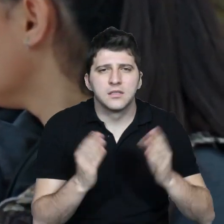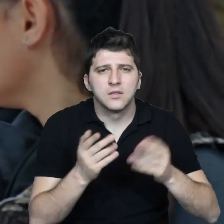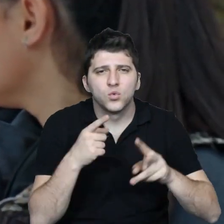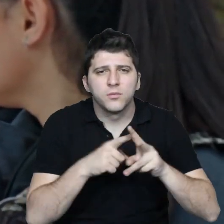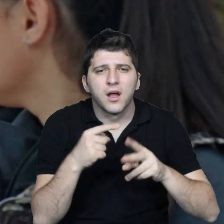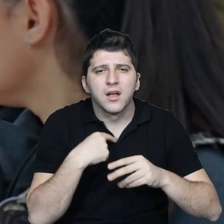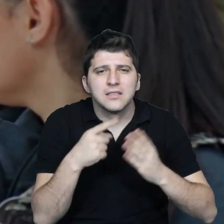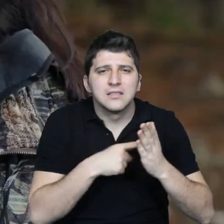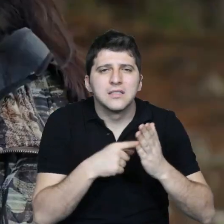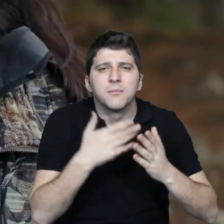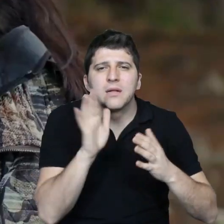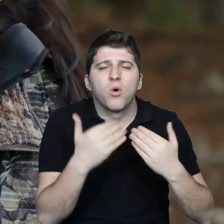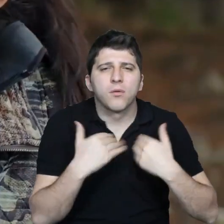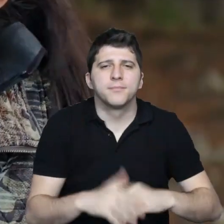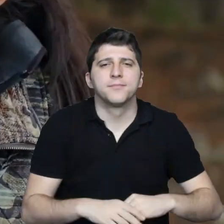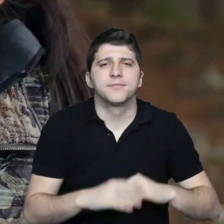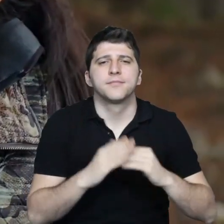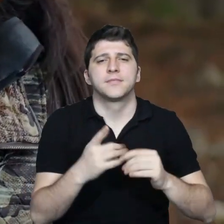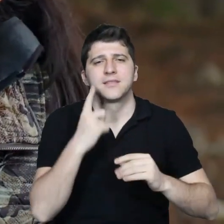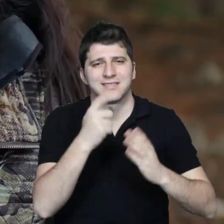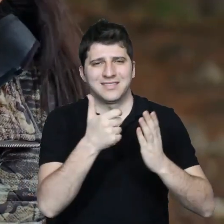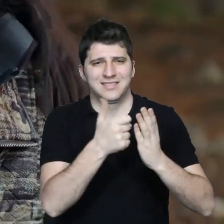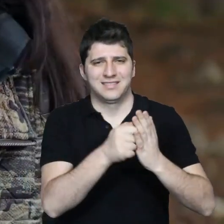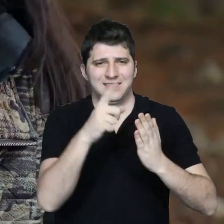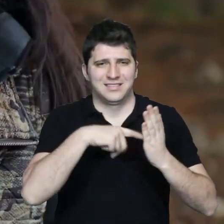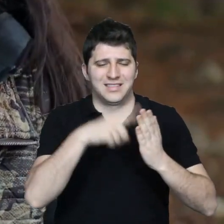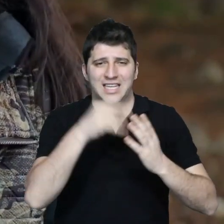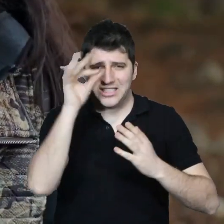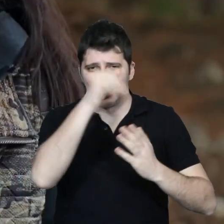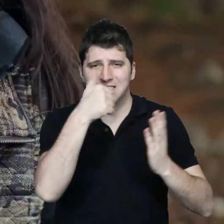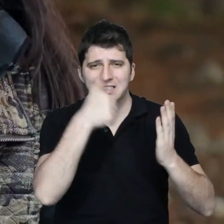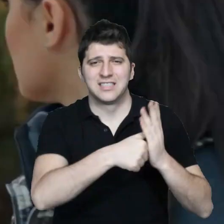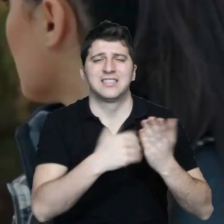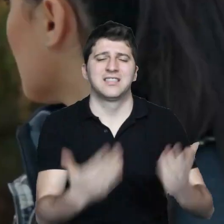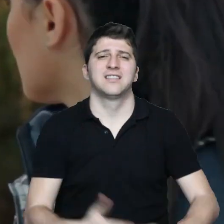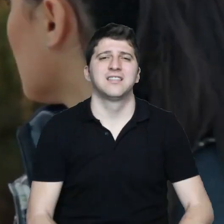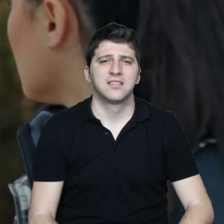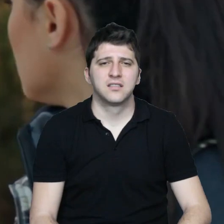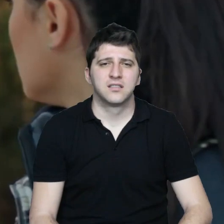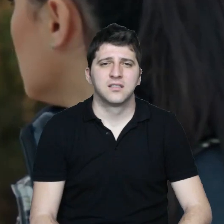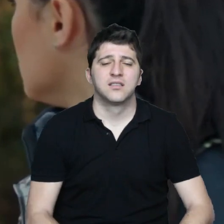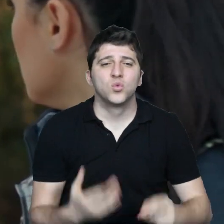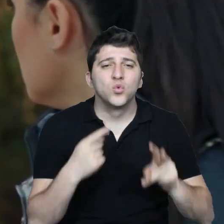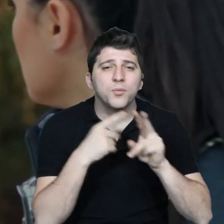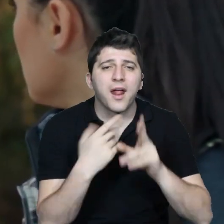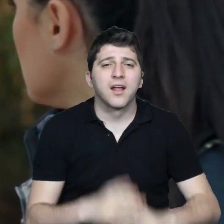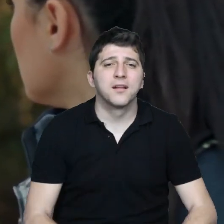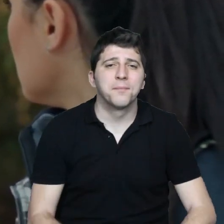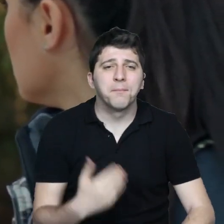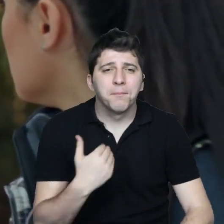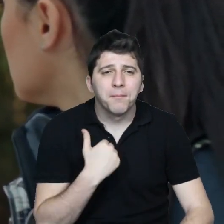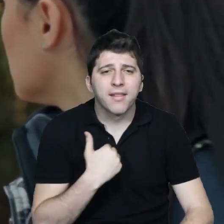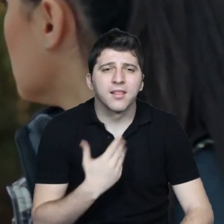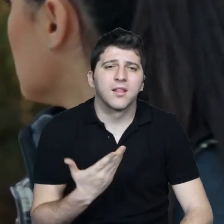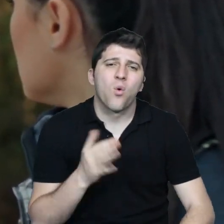Kübra, ben bunu kullanmayı bilmiyorum ki. Ya alt tarafı tuşlarını çevirip yeşile basacaksın mektupçi ya. Kübra, hı? Ben